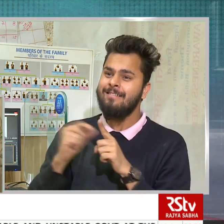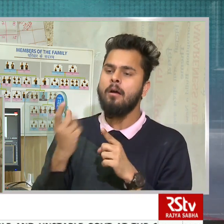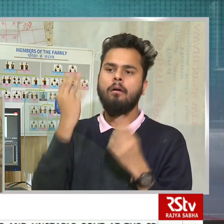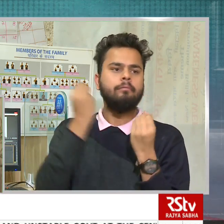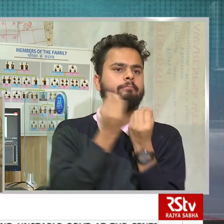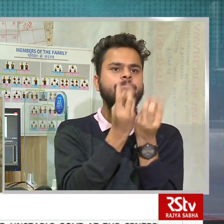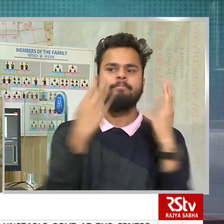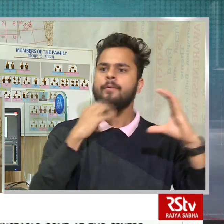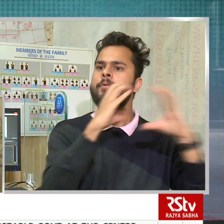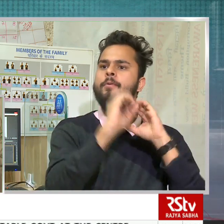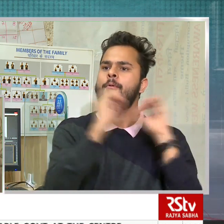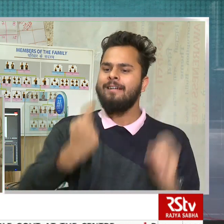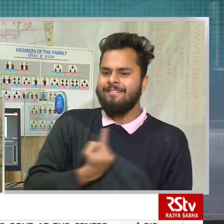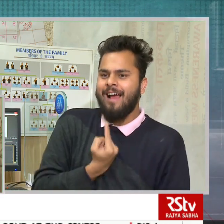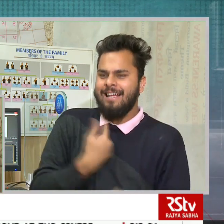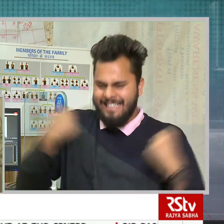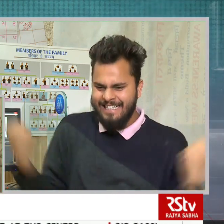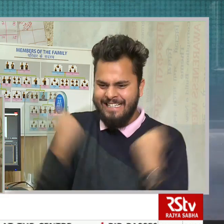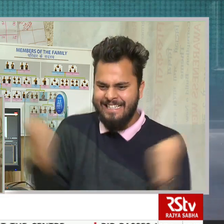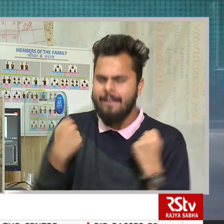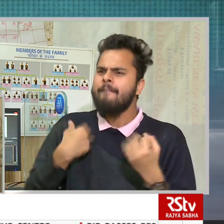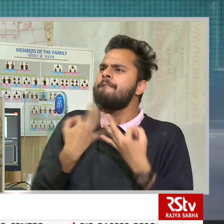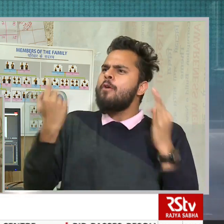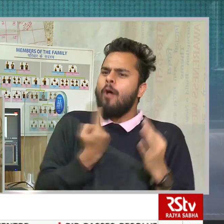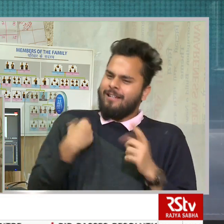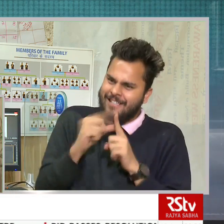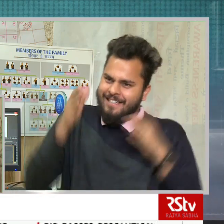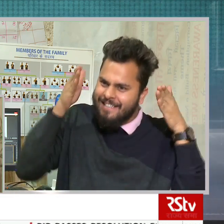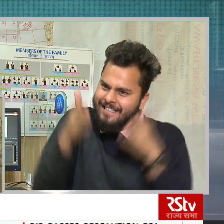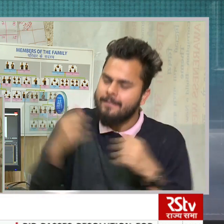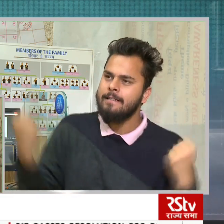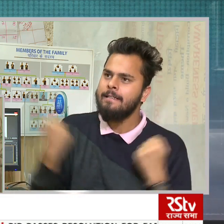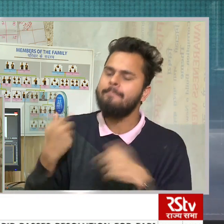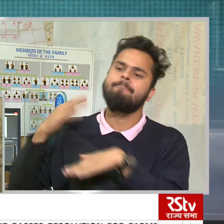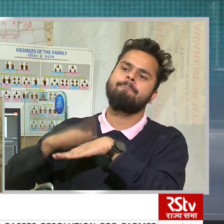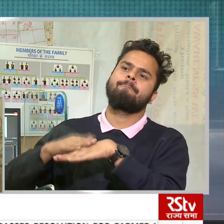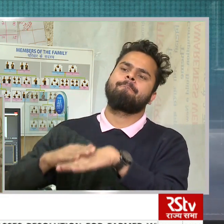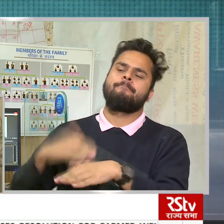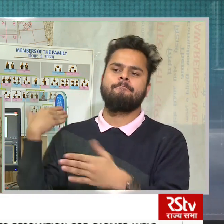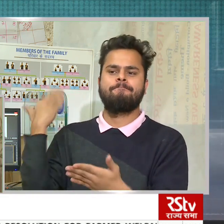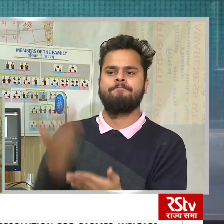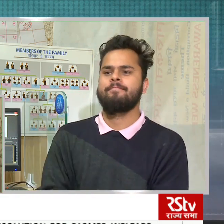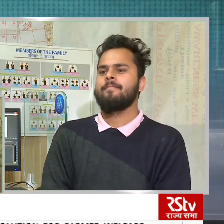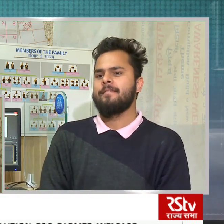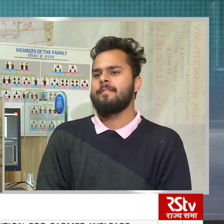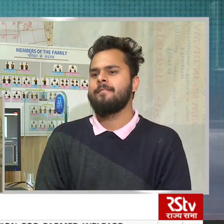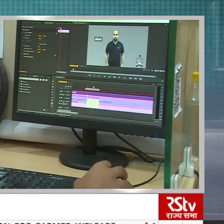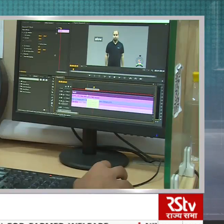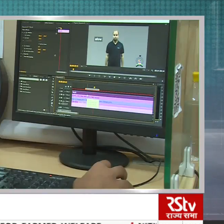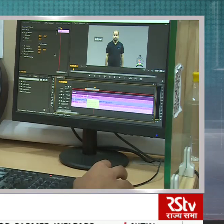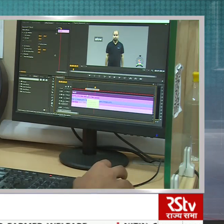मैंने सीखना शुरू किया। मेन ये था, मेरे साथ कम्युनिकेशन गैप था क्योंकि मैं अकेला था, तो मेरा ये एक्सपीरियंस रहा कि मैंने अपने आप सीखा